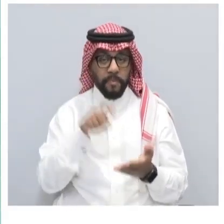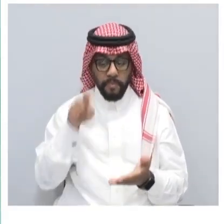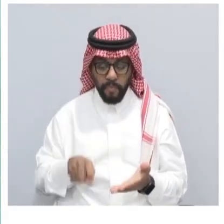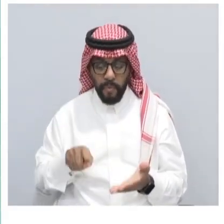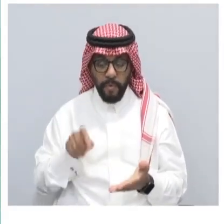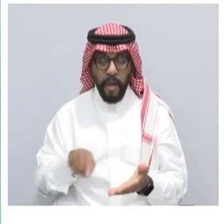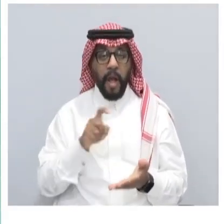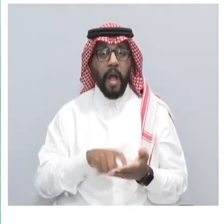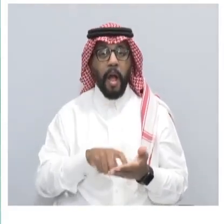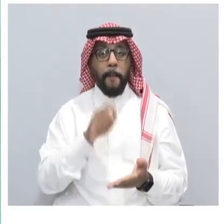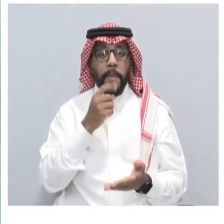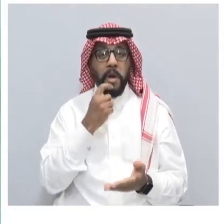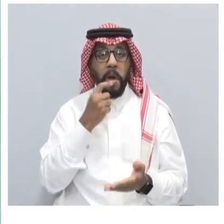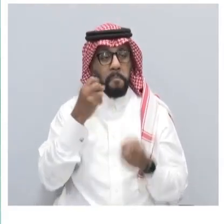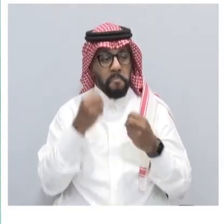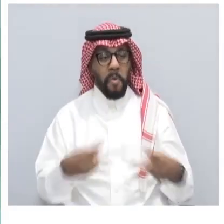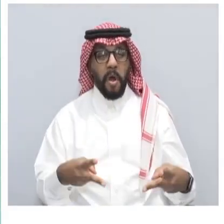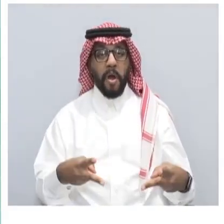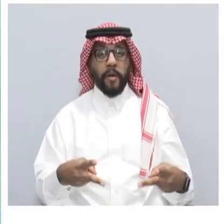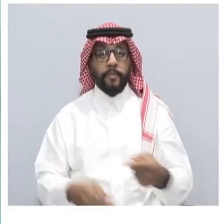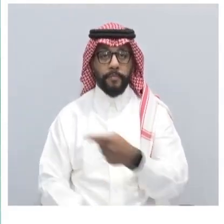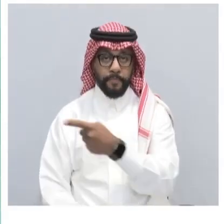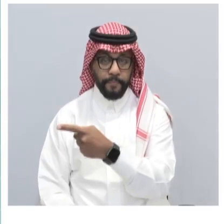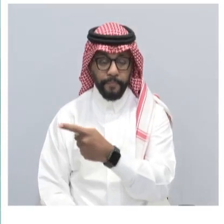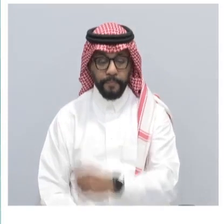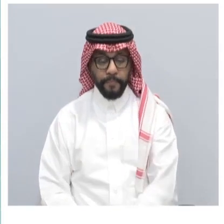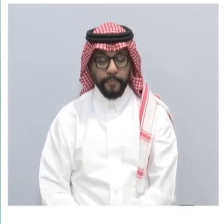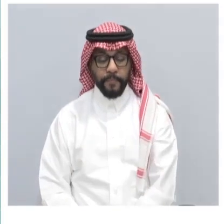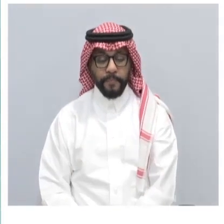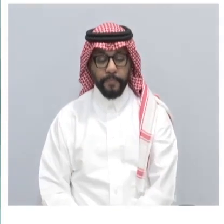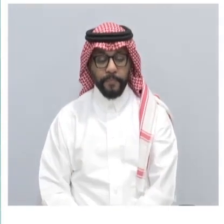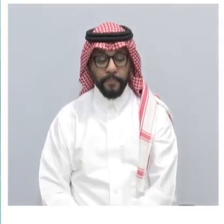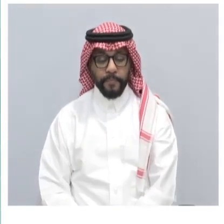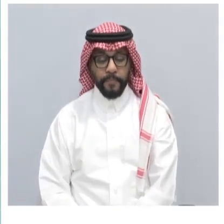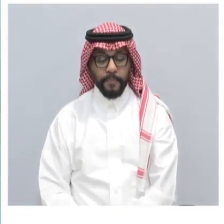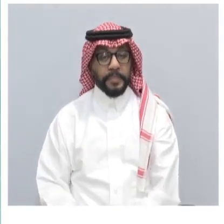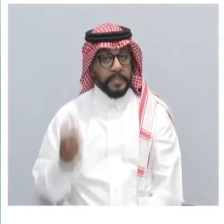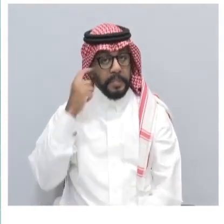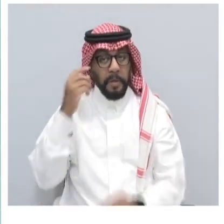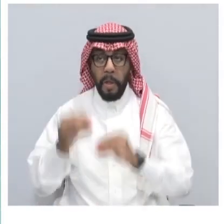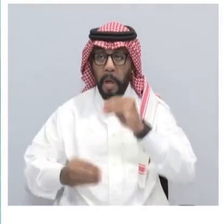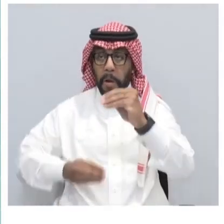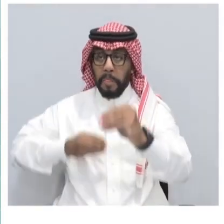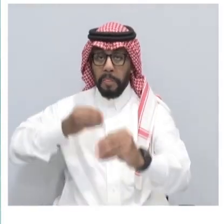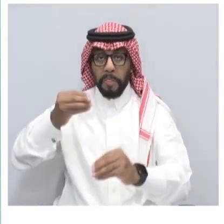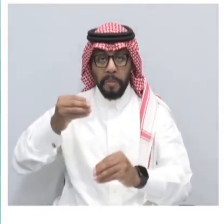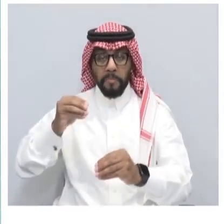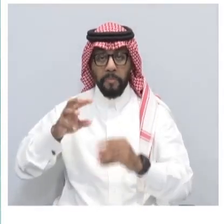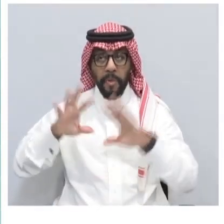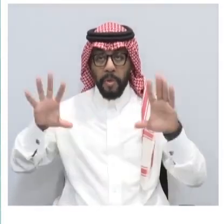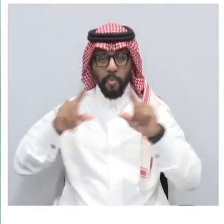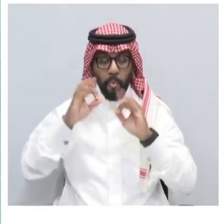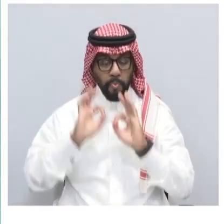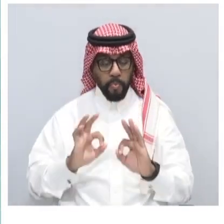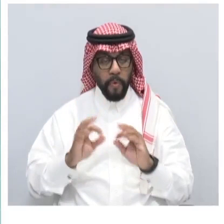نضع المؤشر ثم ننقر بزر الفاره الايسر وهنا نستطيع التحكم بالعرض مثلا ثلاث